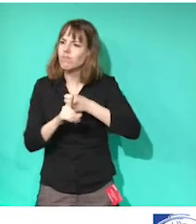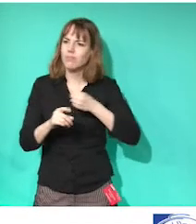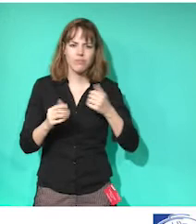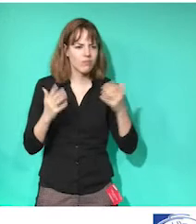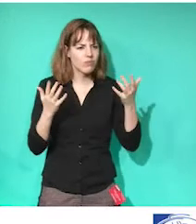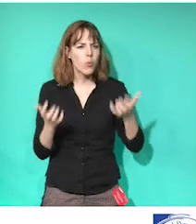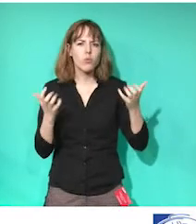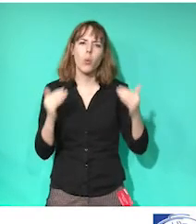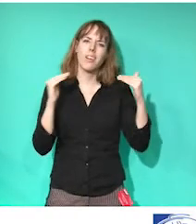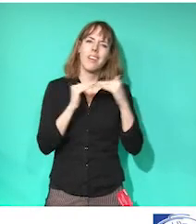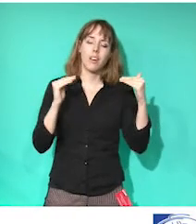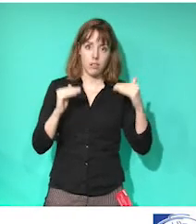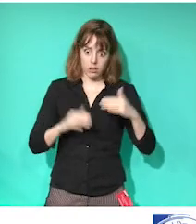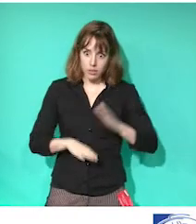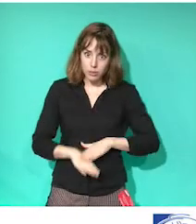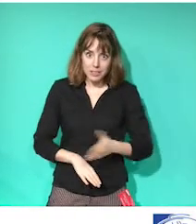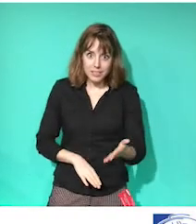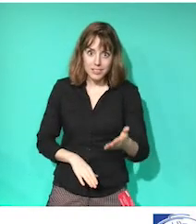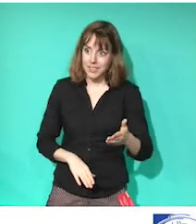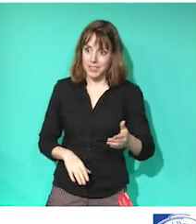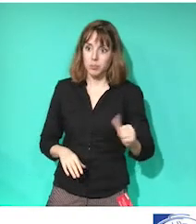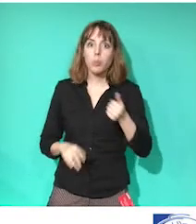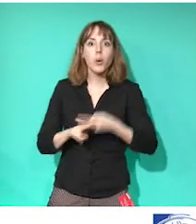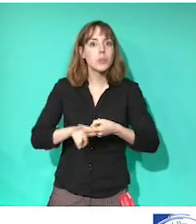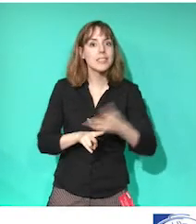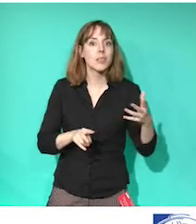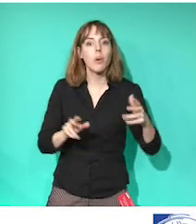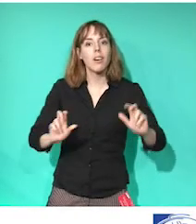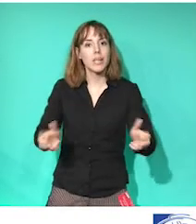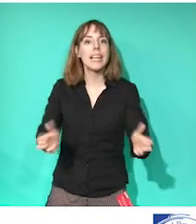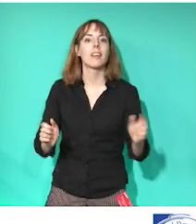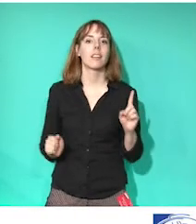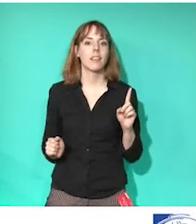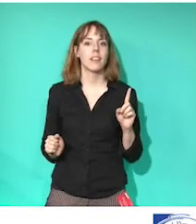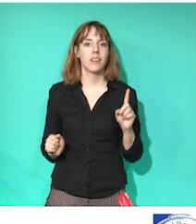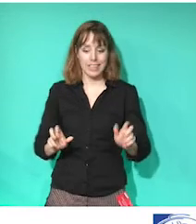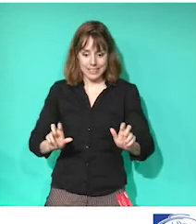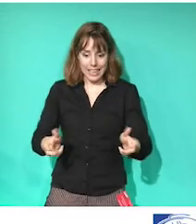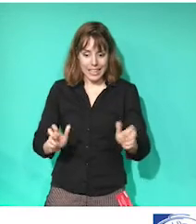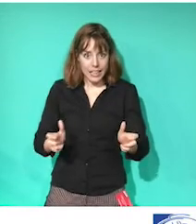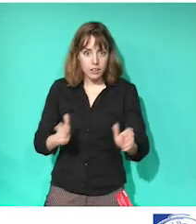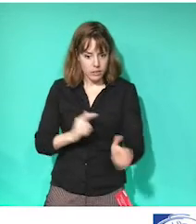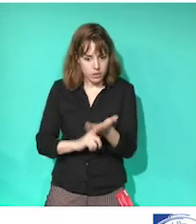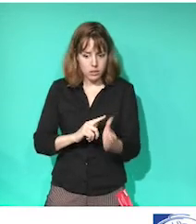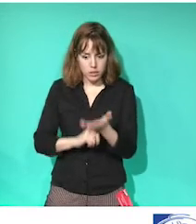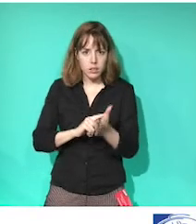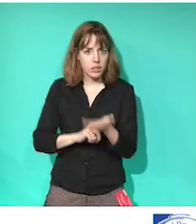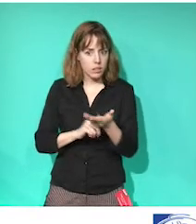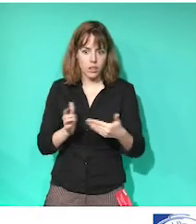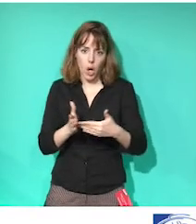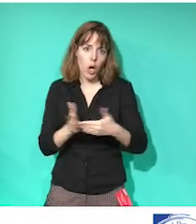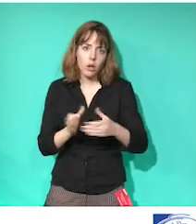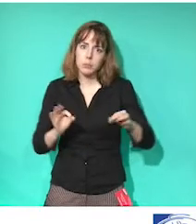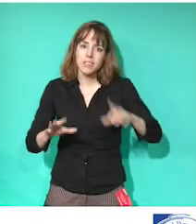l'égalité homme-femme, que le premier outil de culture populaire ça reste la télévision, et que tant que la télévision nous produira des